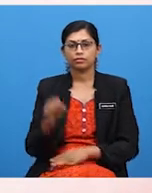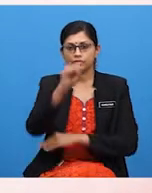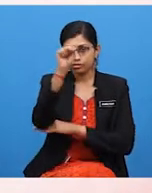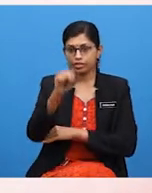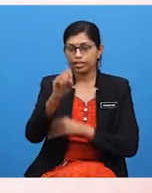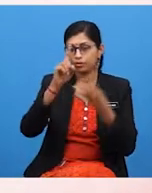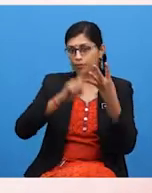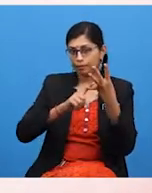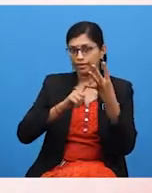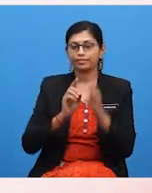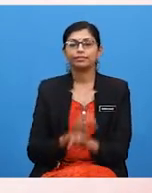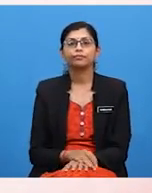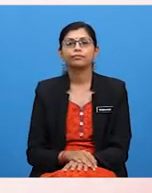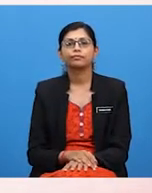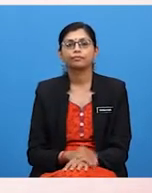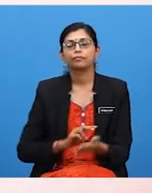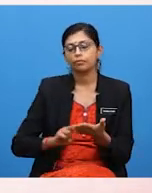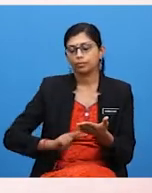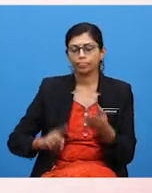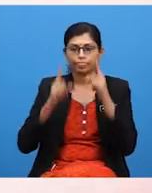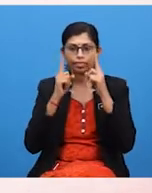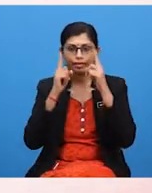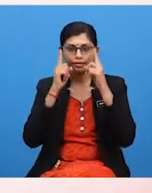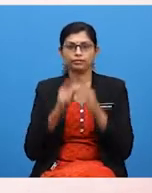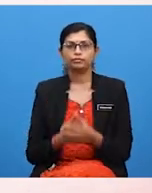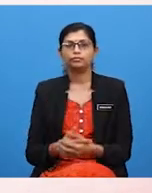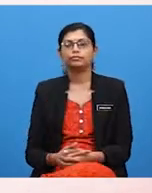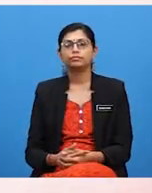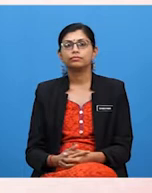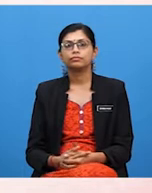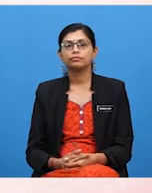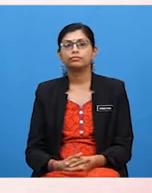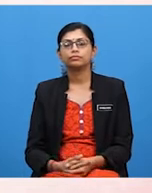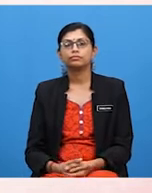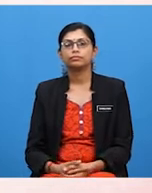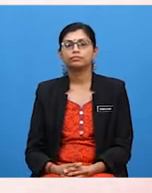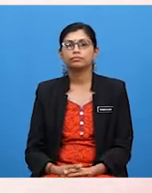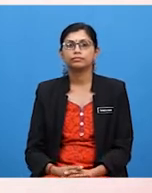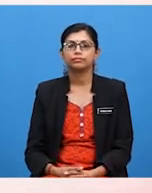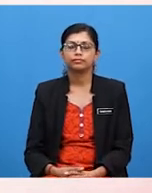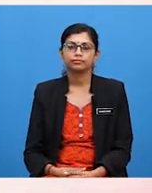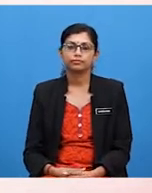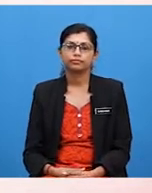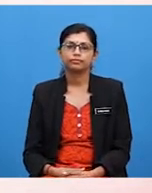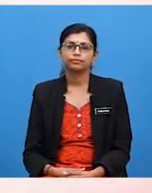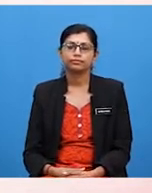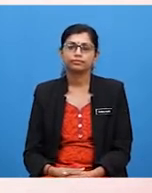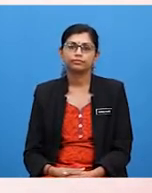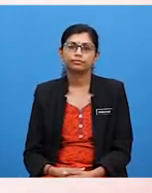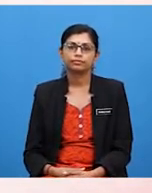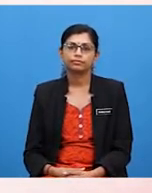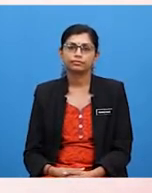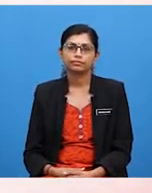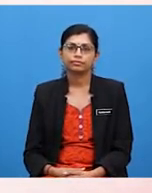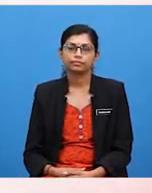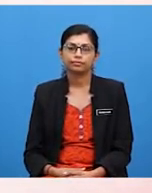soalan keempat. Namakan dua jenis pertumbuhan yang terdapat pada